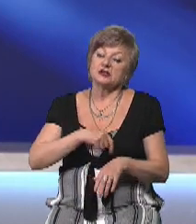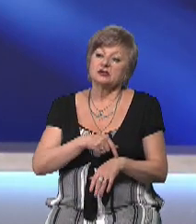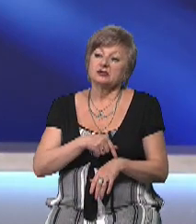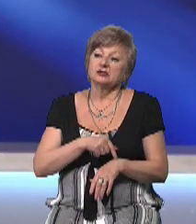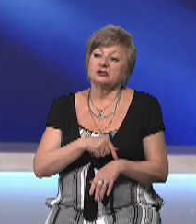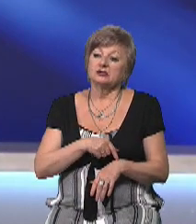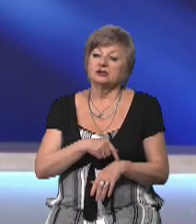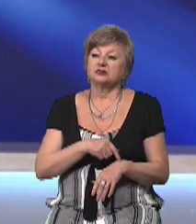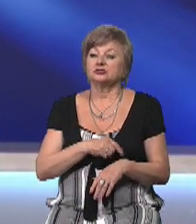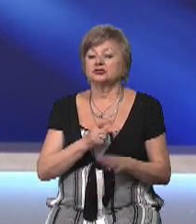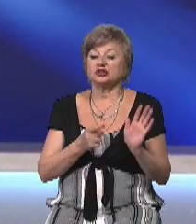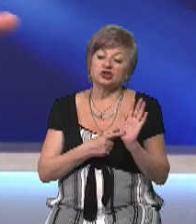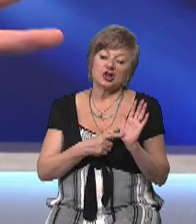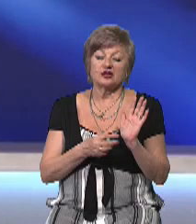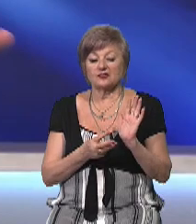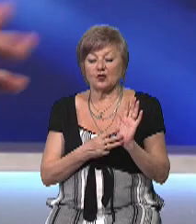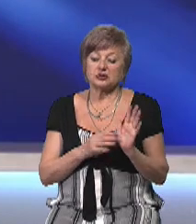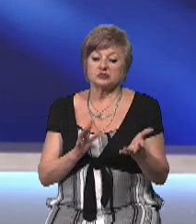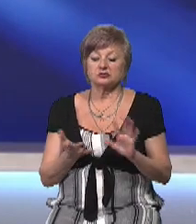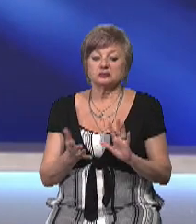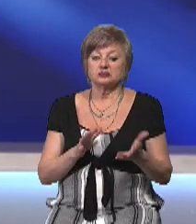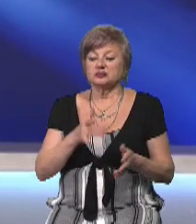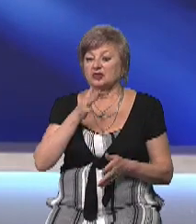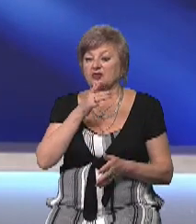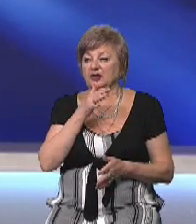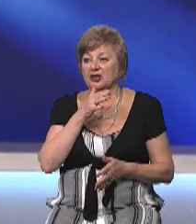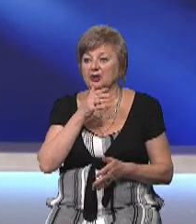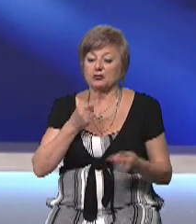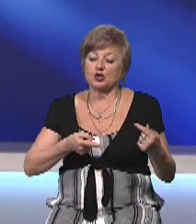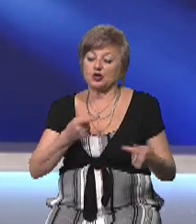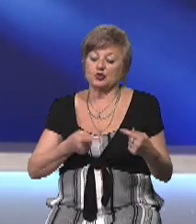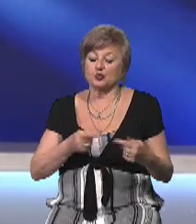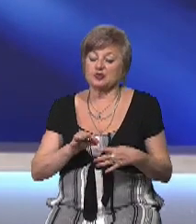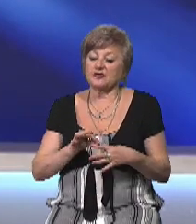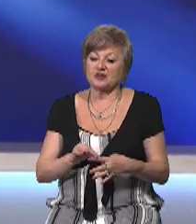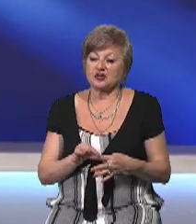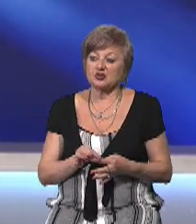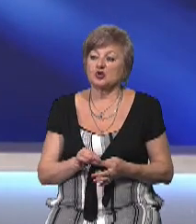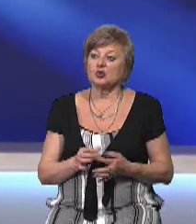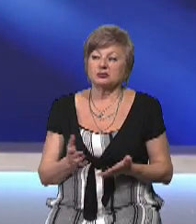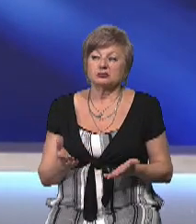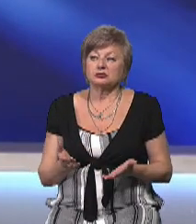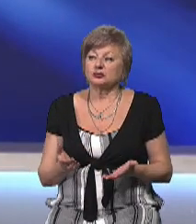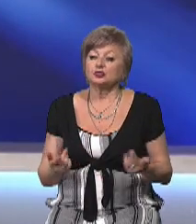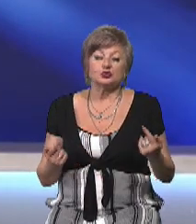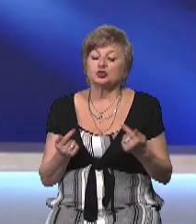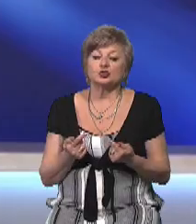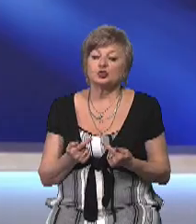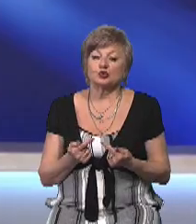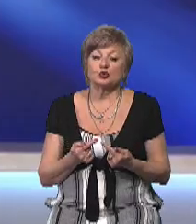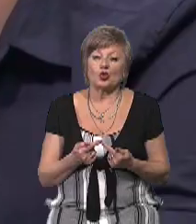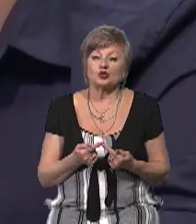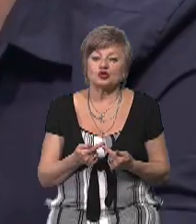тобто чи 6-та це була, чи 8-ма, до сих пір ведуться деякі дискусії з цього приводу. Да, тому що доступ до вахтового